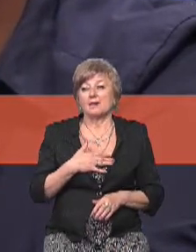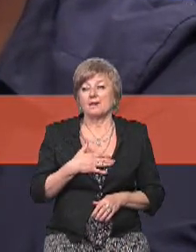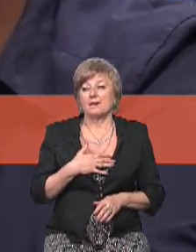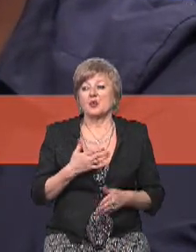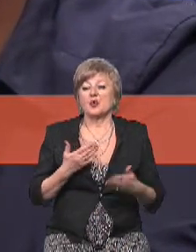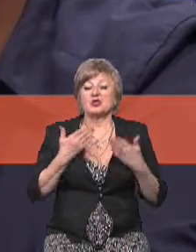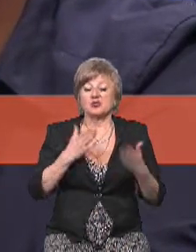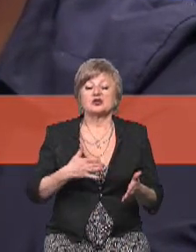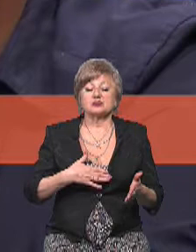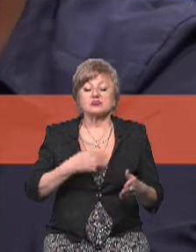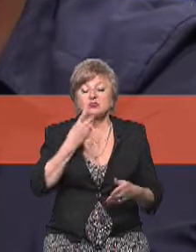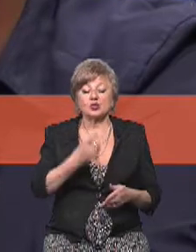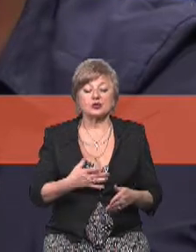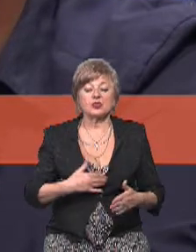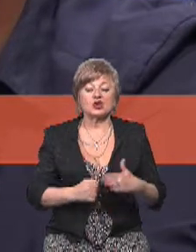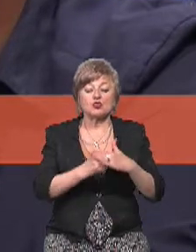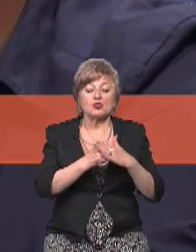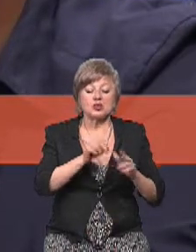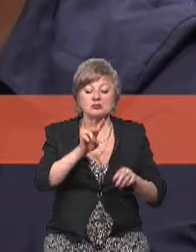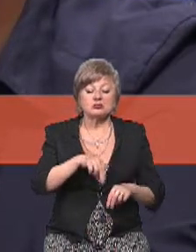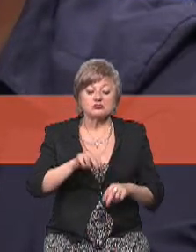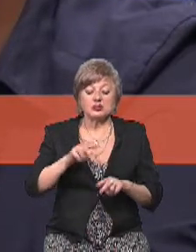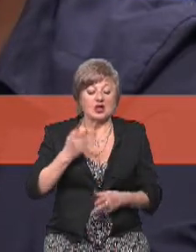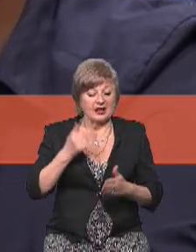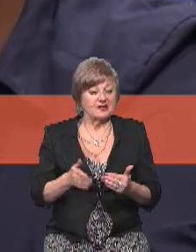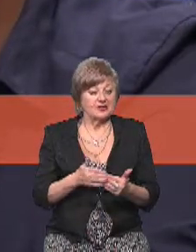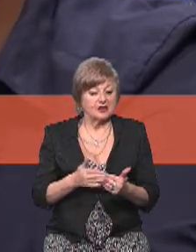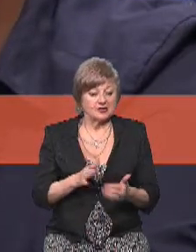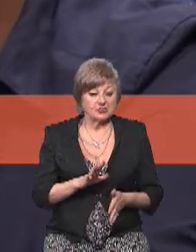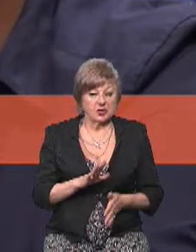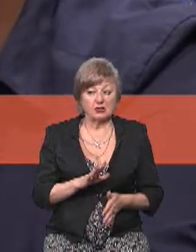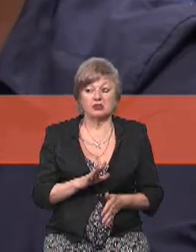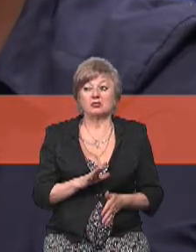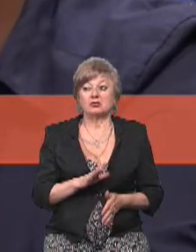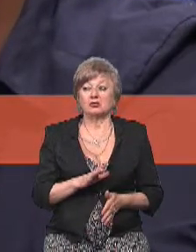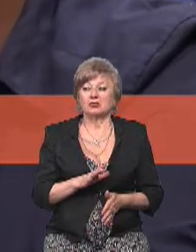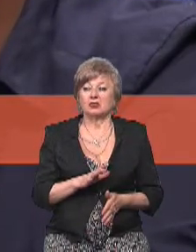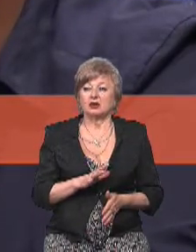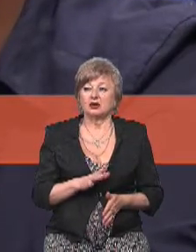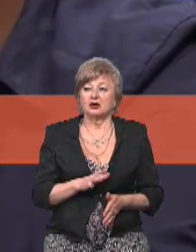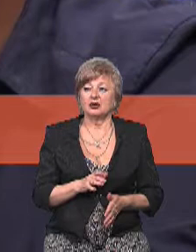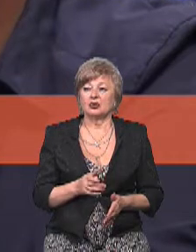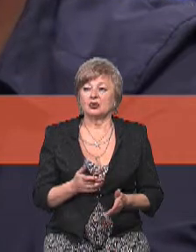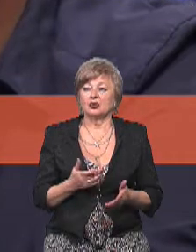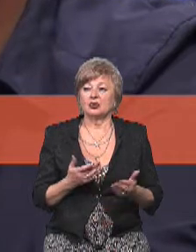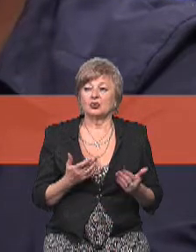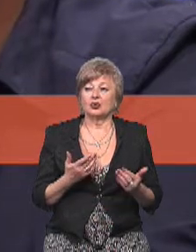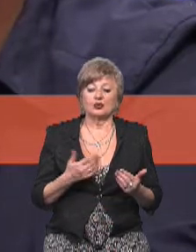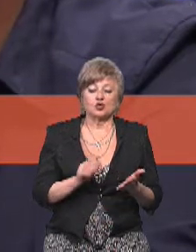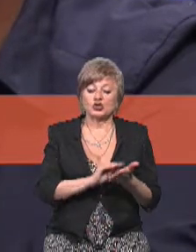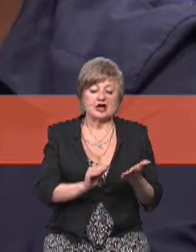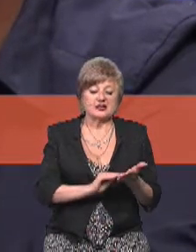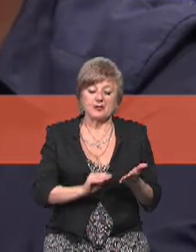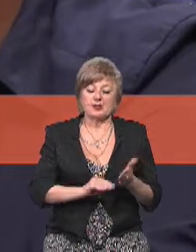звертаємося до нашої бази і смотримо, якщо притягався, ми вже не пишемо